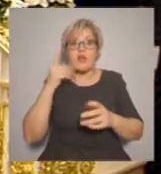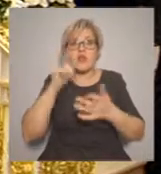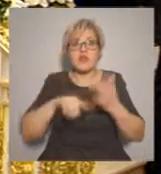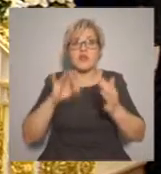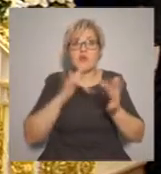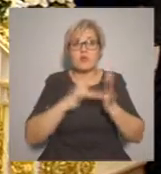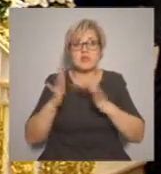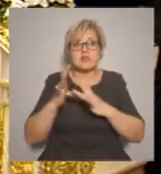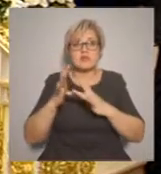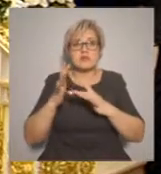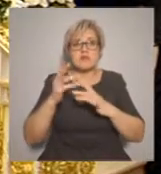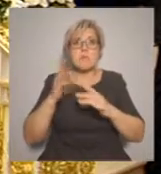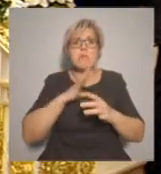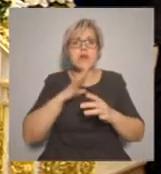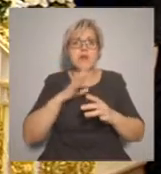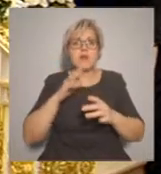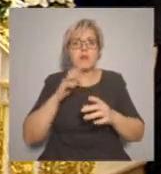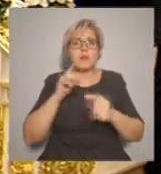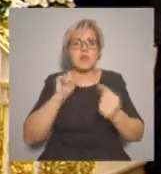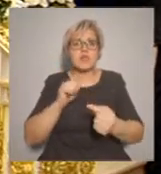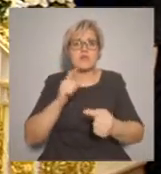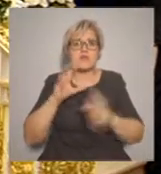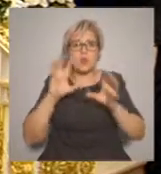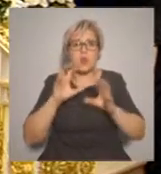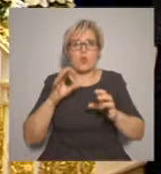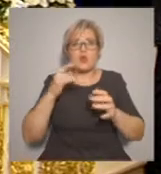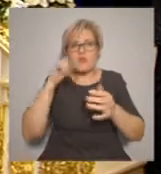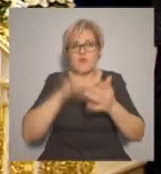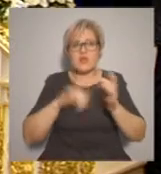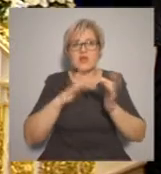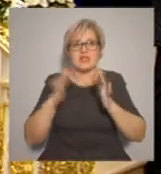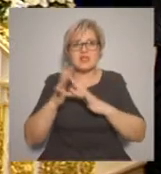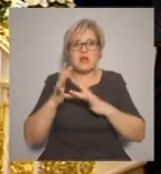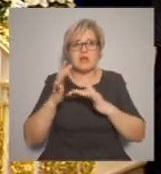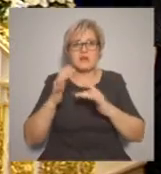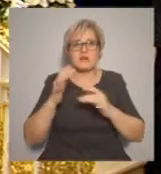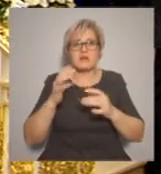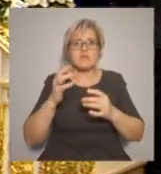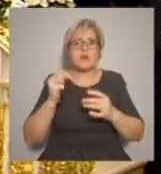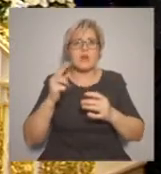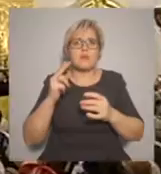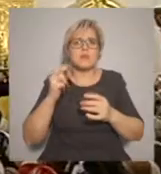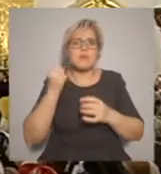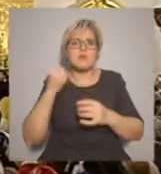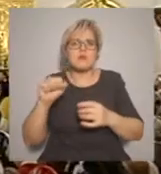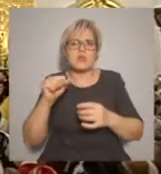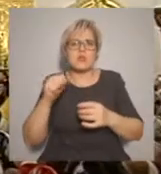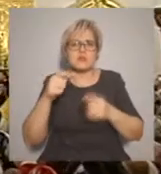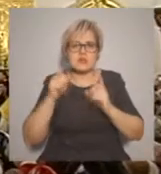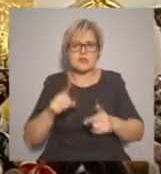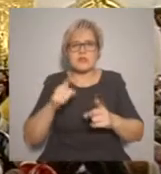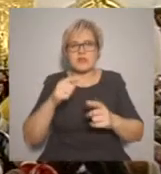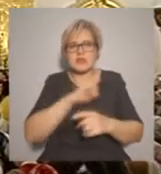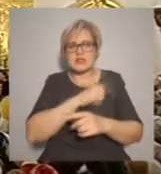противозаконно, и вера христианская подвергалась искоренению силой. Она живет в